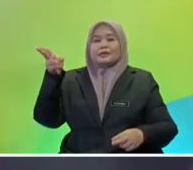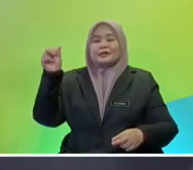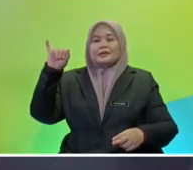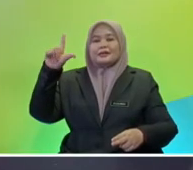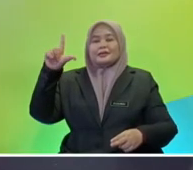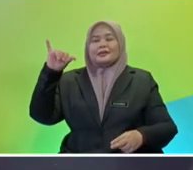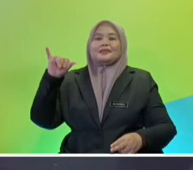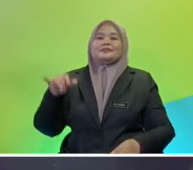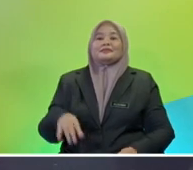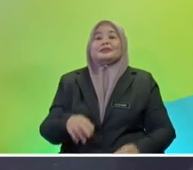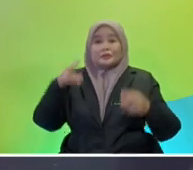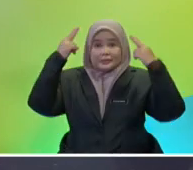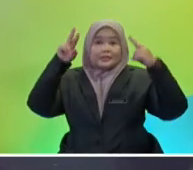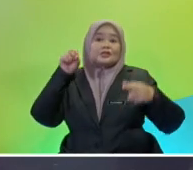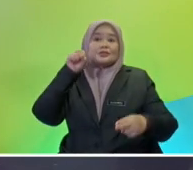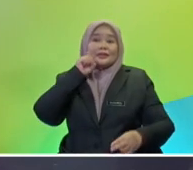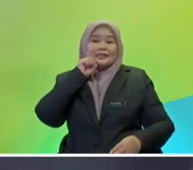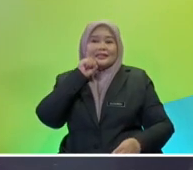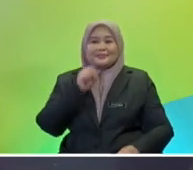Alhamdulillah sehat